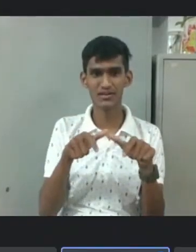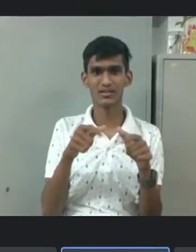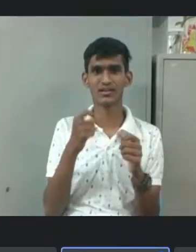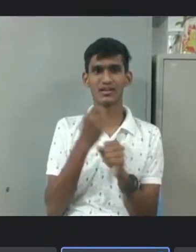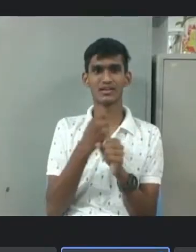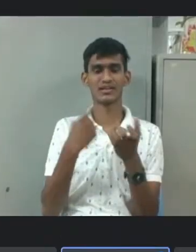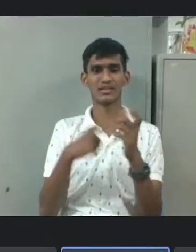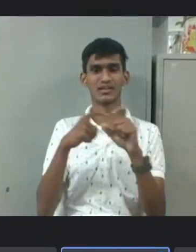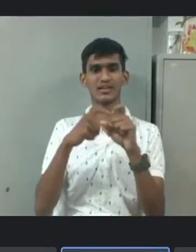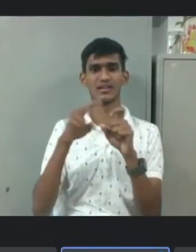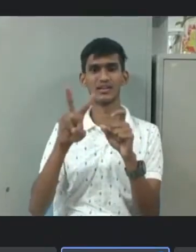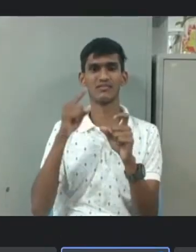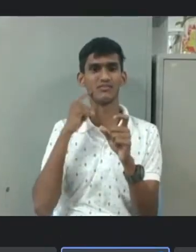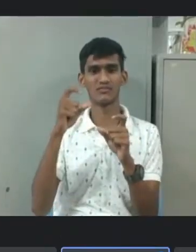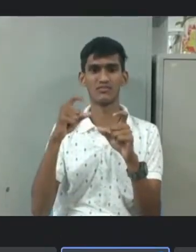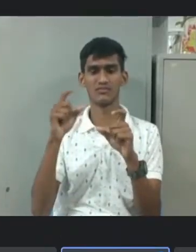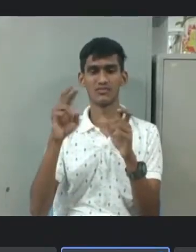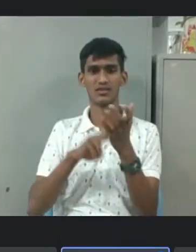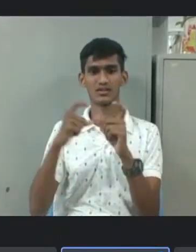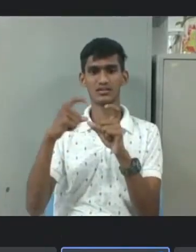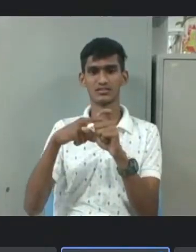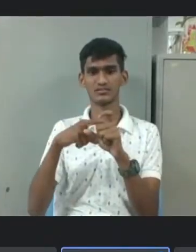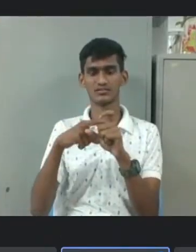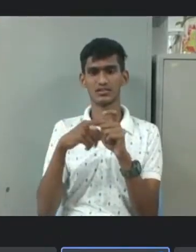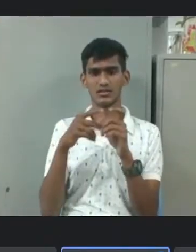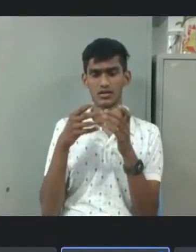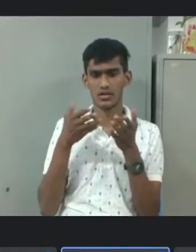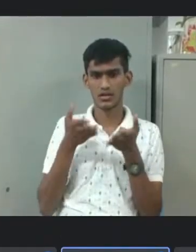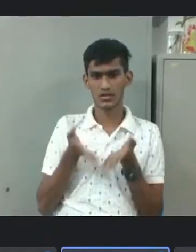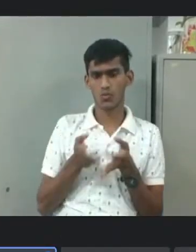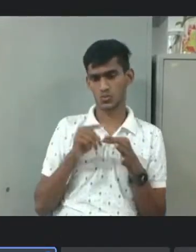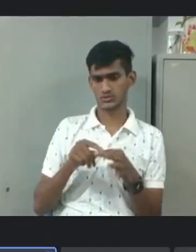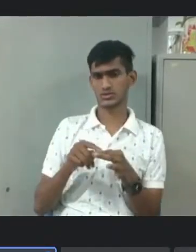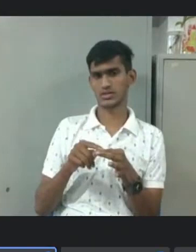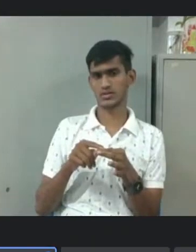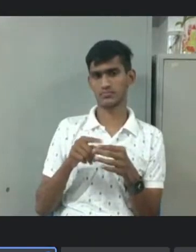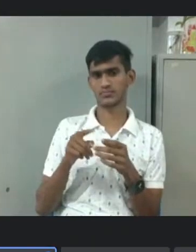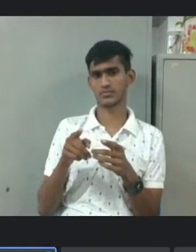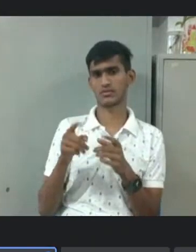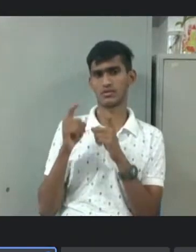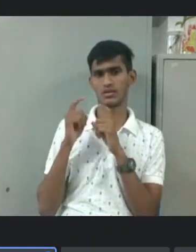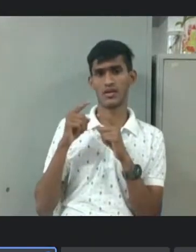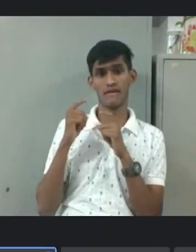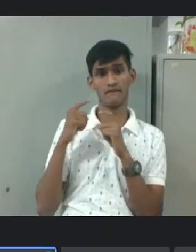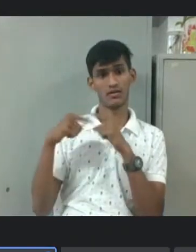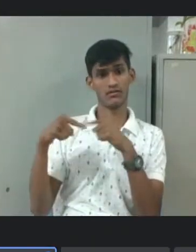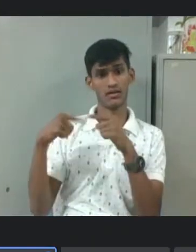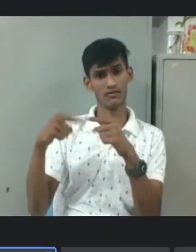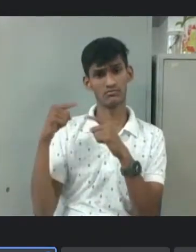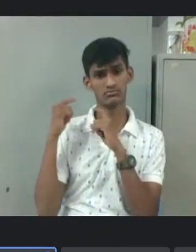ഞാൻ ചോദിച്ചോട്ടെ, ഇത് റെഗുലർ കോഴ്സ് ആണോ ഡിസ്റ്റൻസ് മോഡലിലാണോ നിങ്ങൾ പഠിക്കുന്നത്? ഞാൻ പഠിക്കുന്നത് ഡിസ്റ്റൻസ് മോഡലാണ് മാഡം.